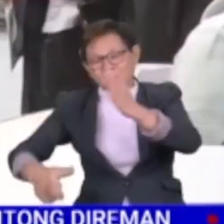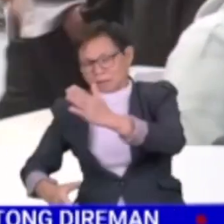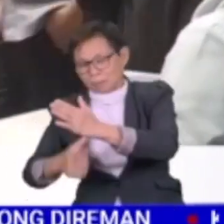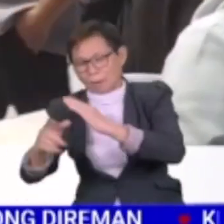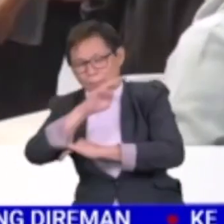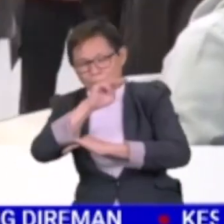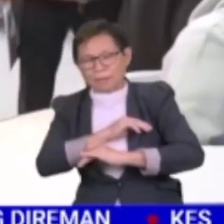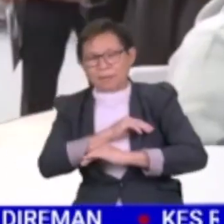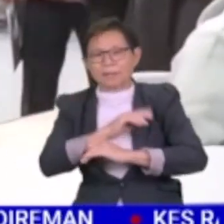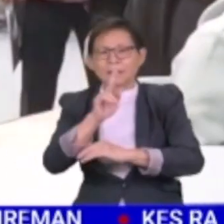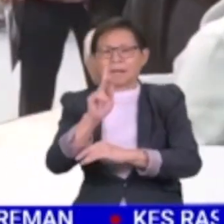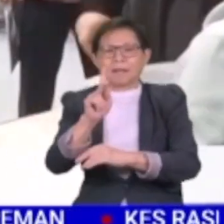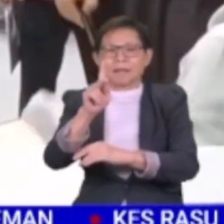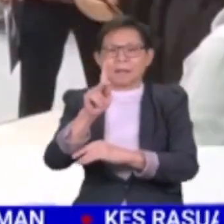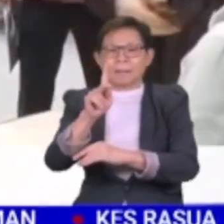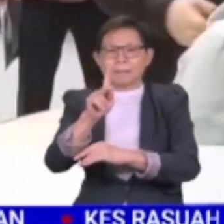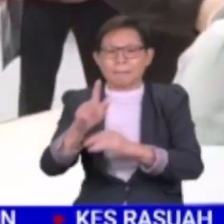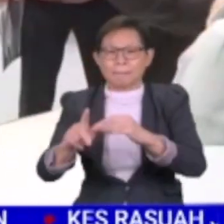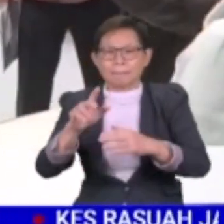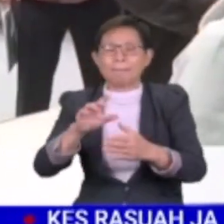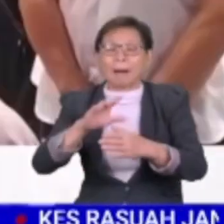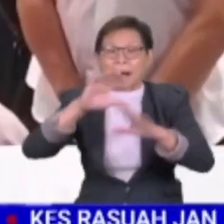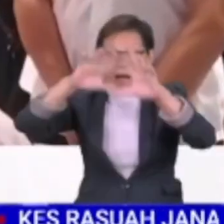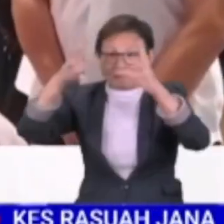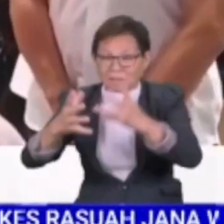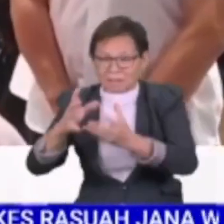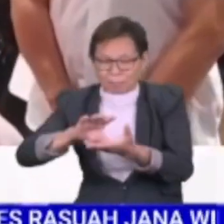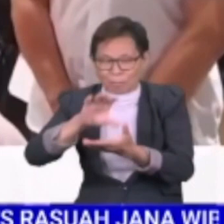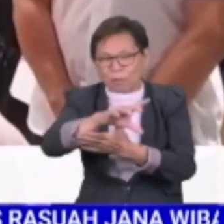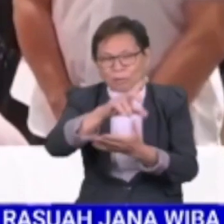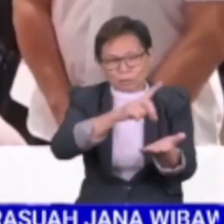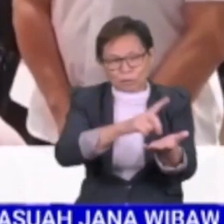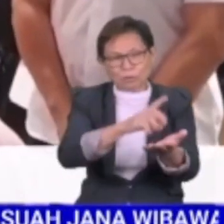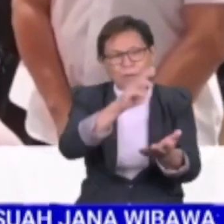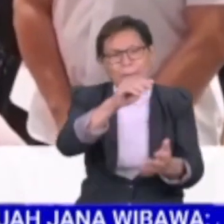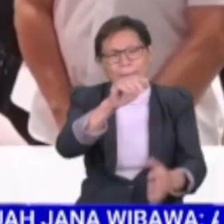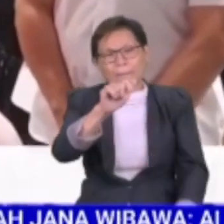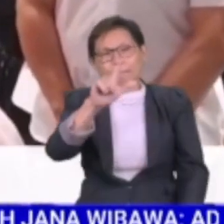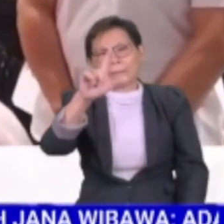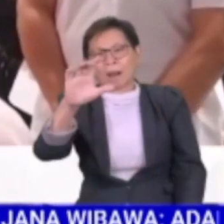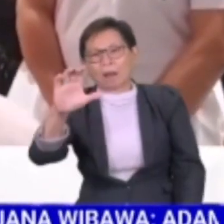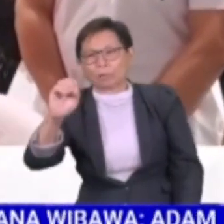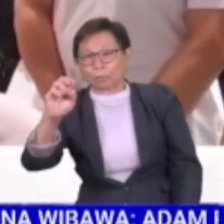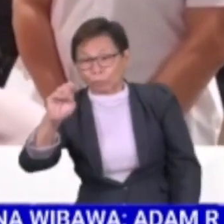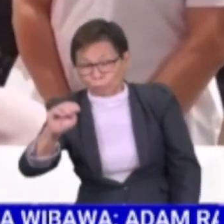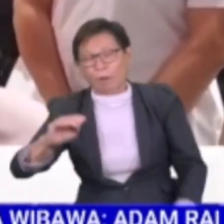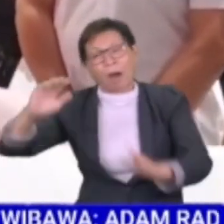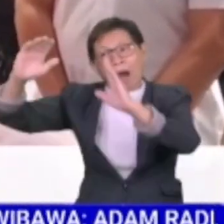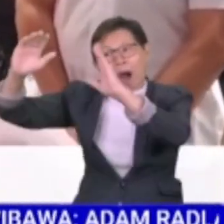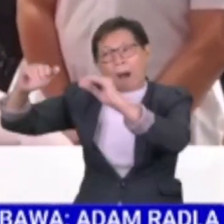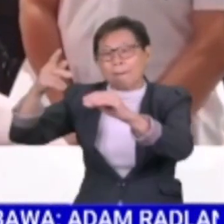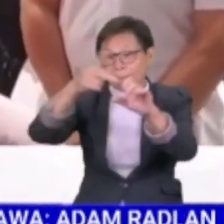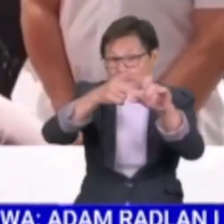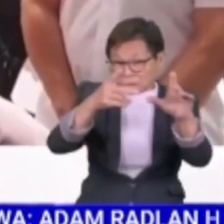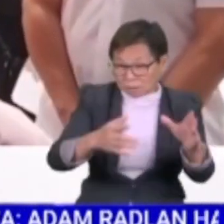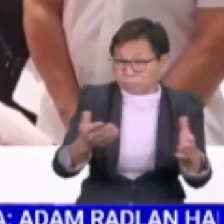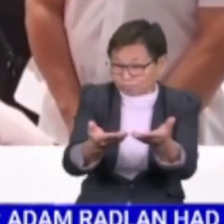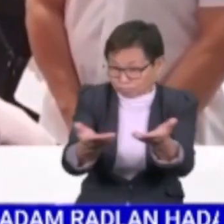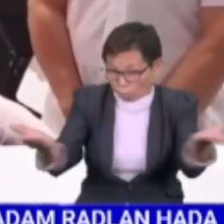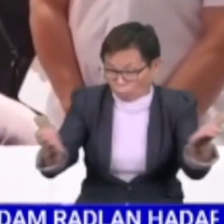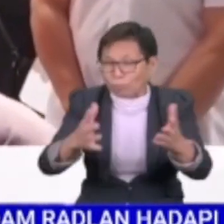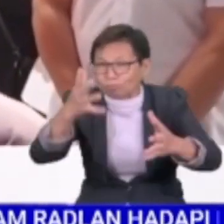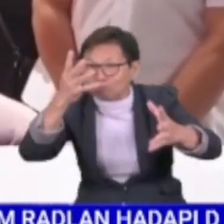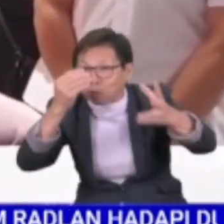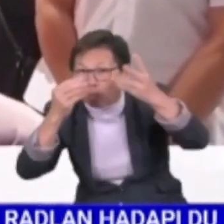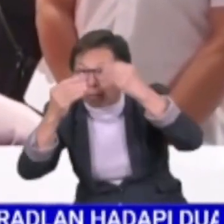timbalan menteri perdagangan antara bangsa dan Pelabuhan Dato dokter melkem musim lamoh Beliau juga berharap para peserta dapat